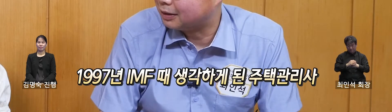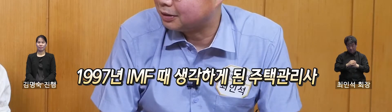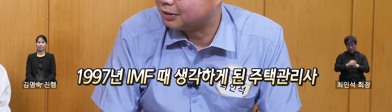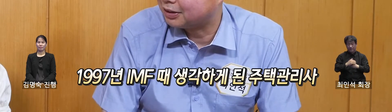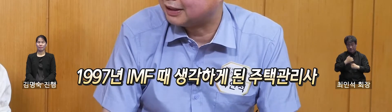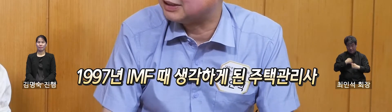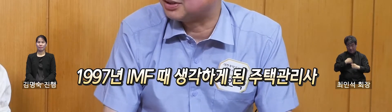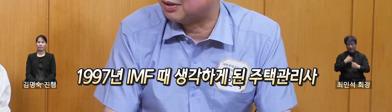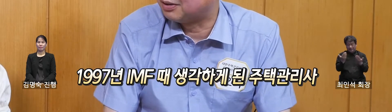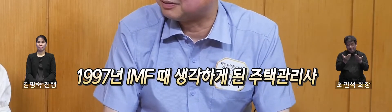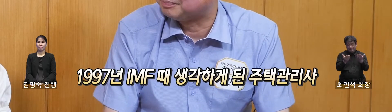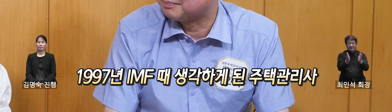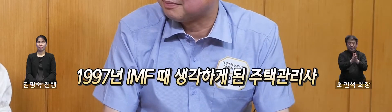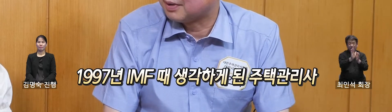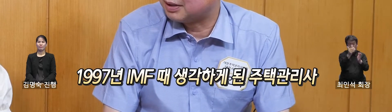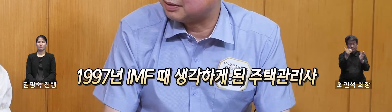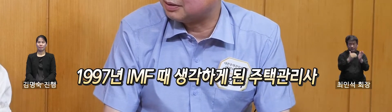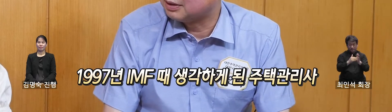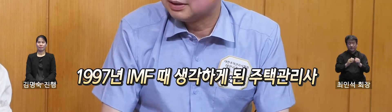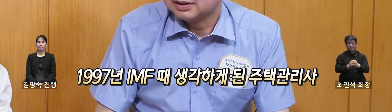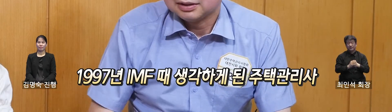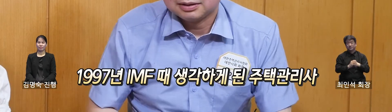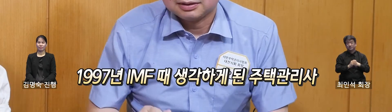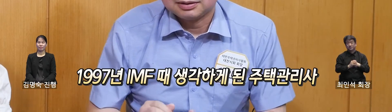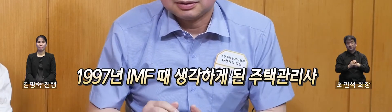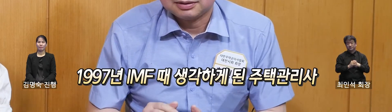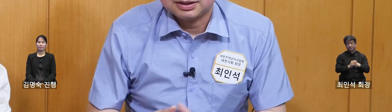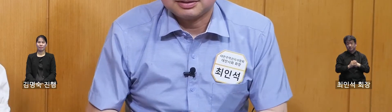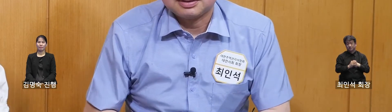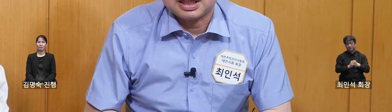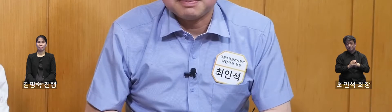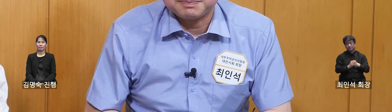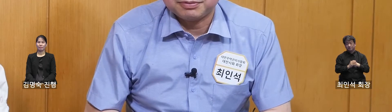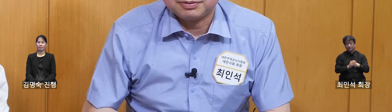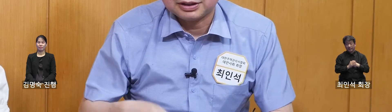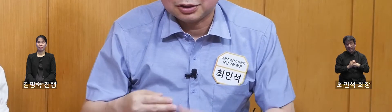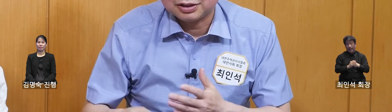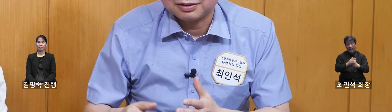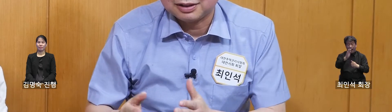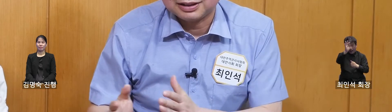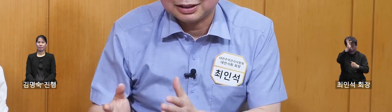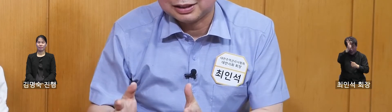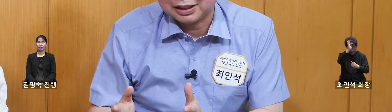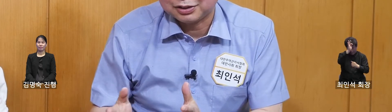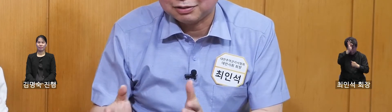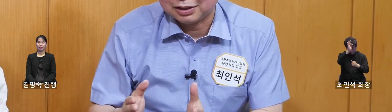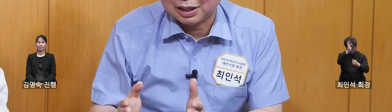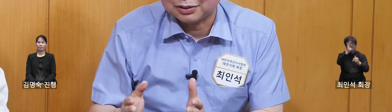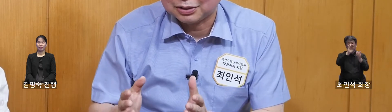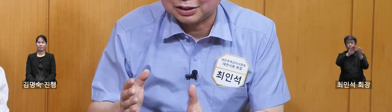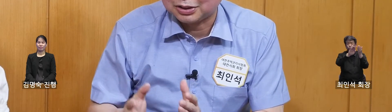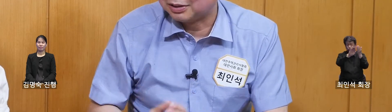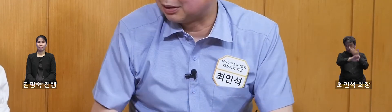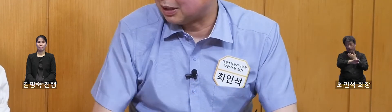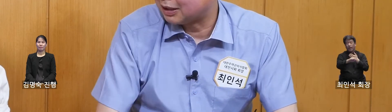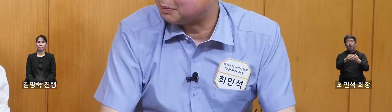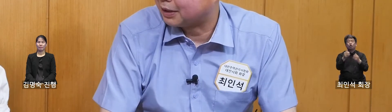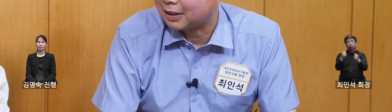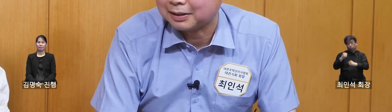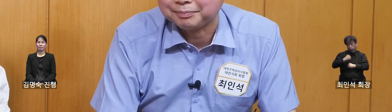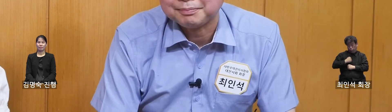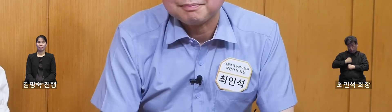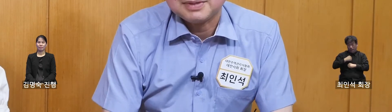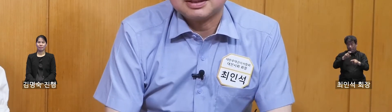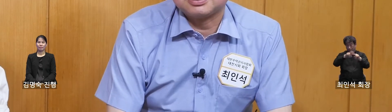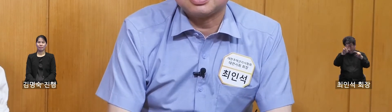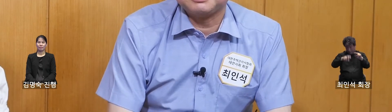발을 들어서게 됐어요. 그래서 이제 IMF가 터진 상황에서 이제 다시 군에서 나와서 이제 하다